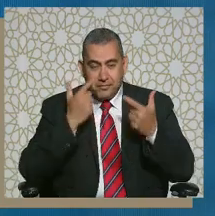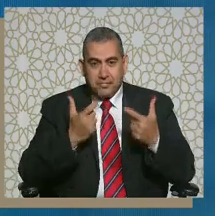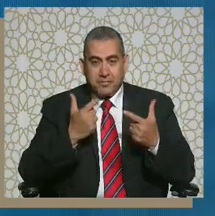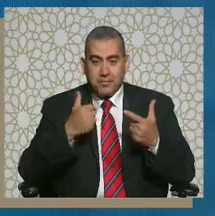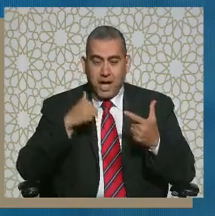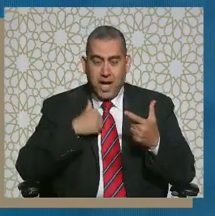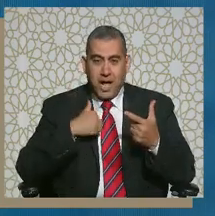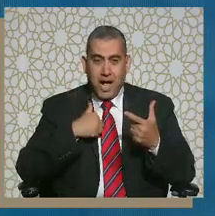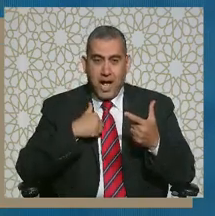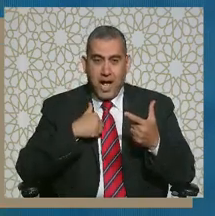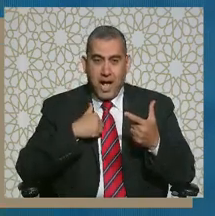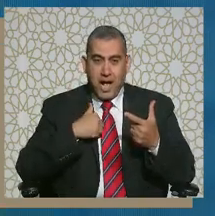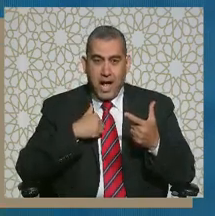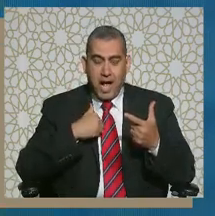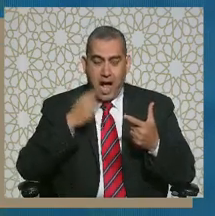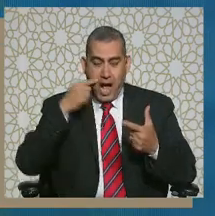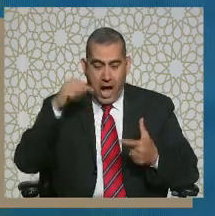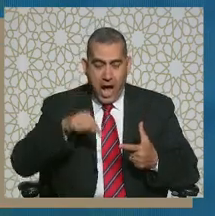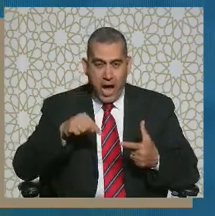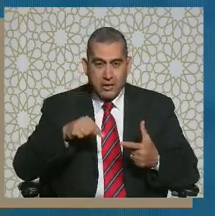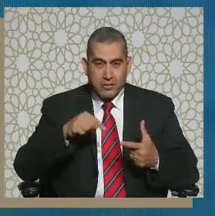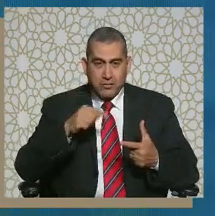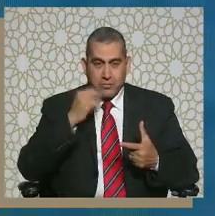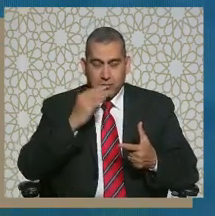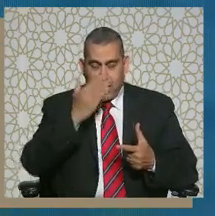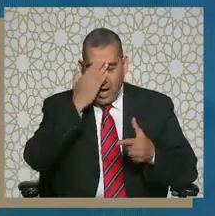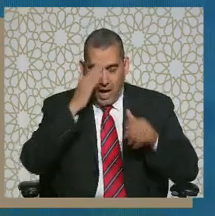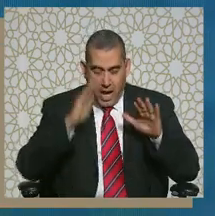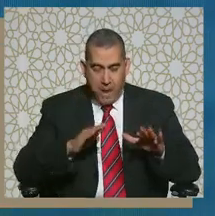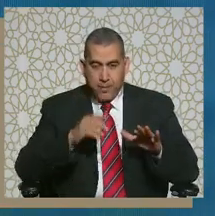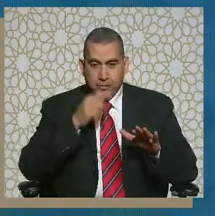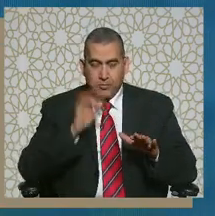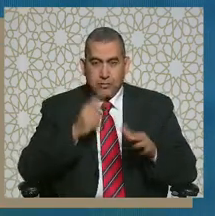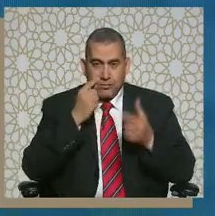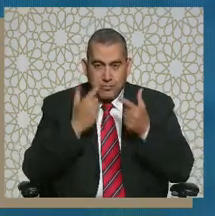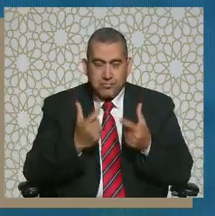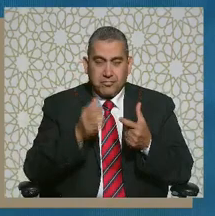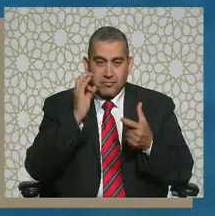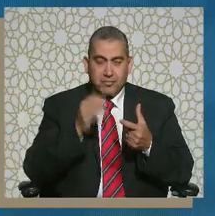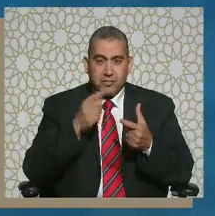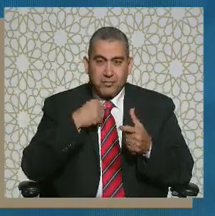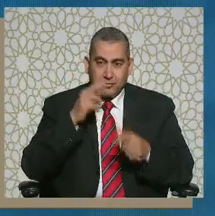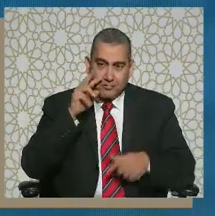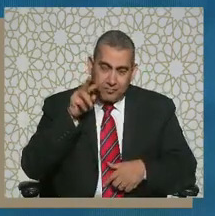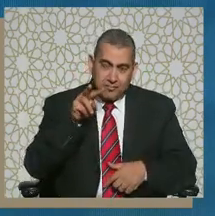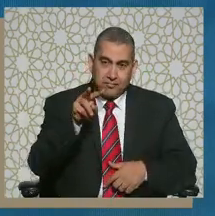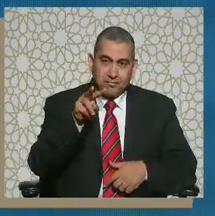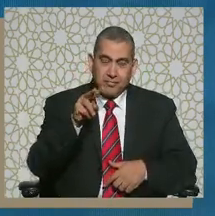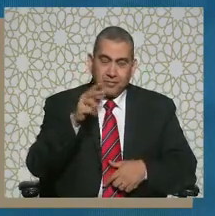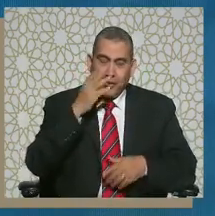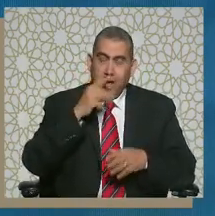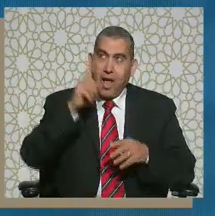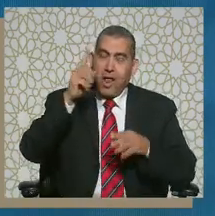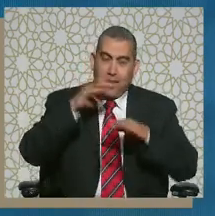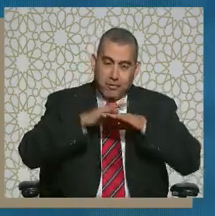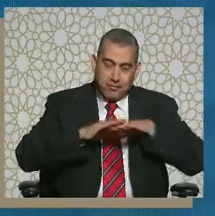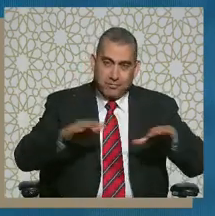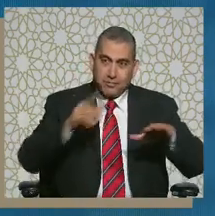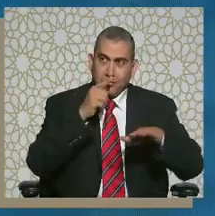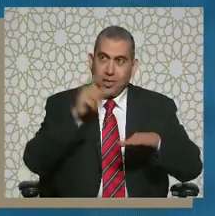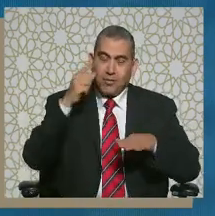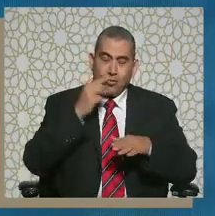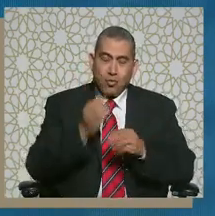يكون قد عاش عايش العبيد مش بس بينتظر هو بينظر لساحه مولاه ويشوف